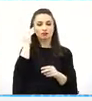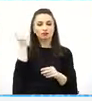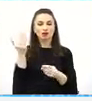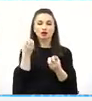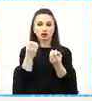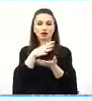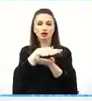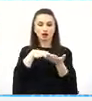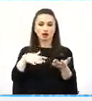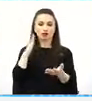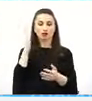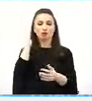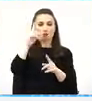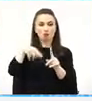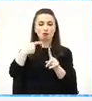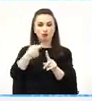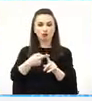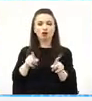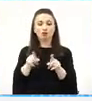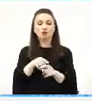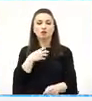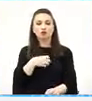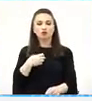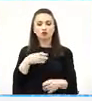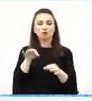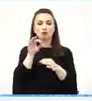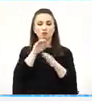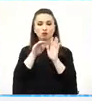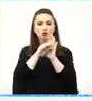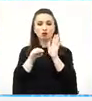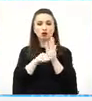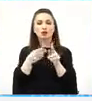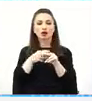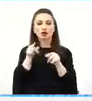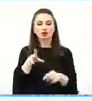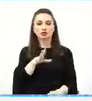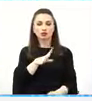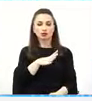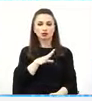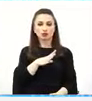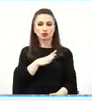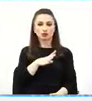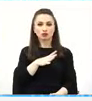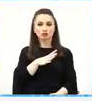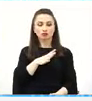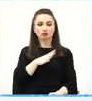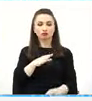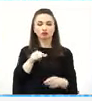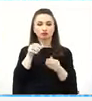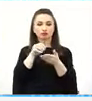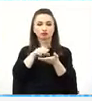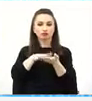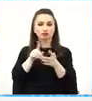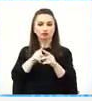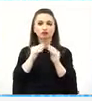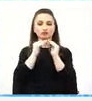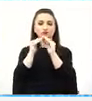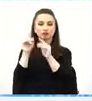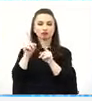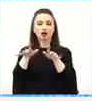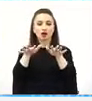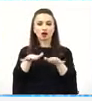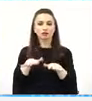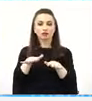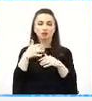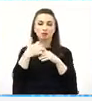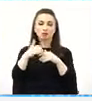დამოკიდებულება გაგრძელდება მომავალში. ასევე მნიშვნელოვანი პროგრამა ეს იყო ფარეხების დემონტაჟი და ფარეხების